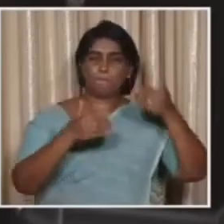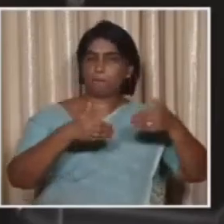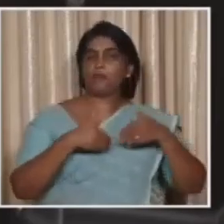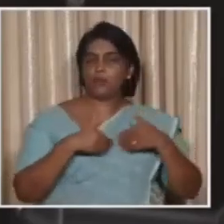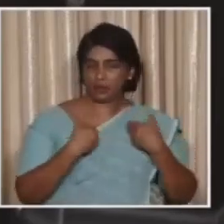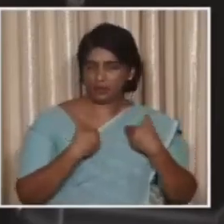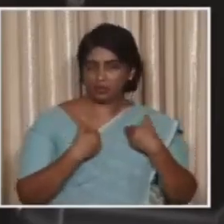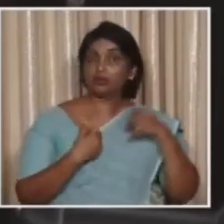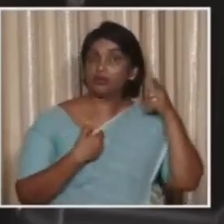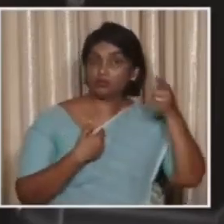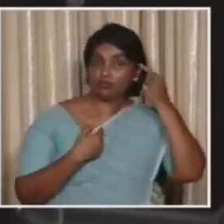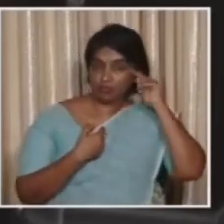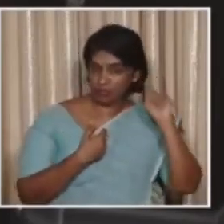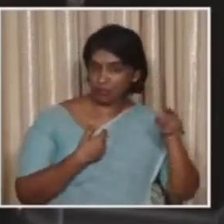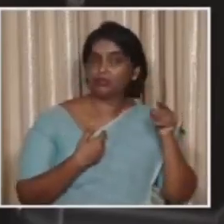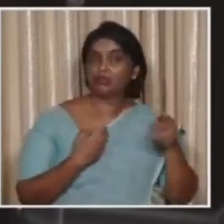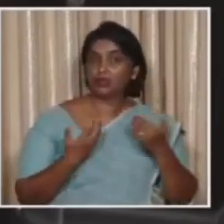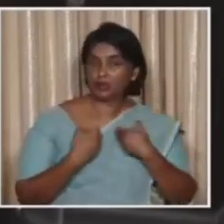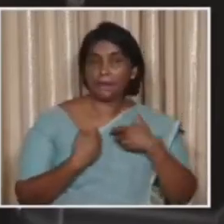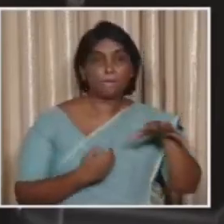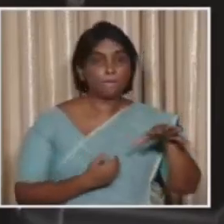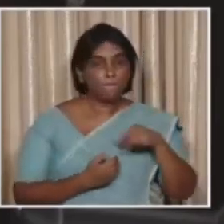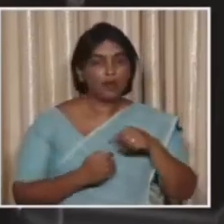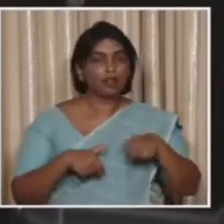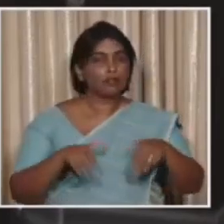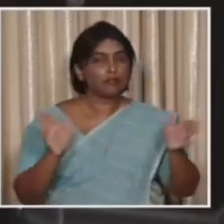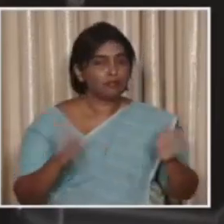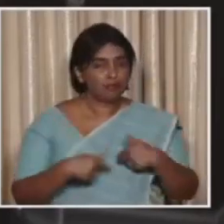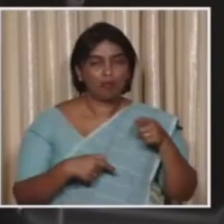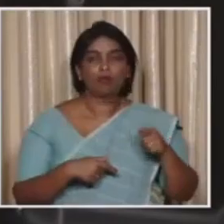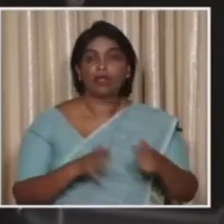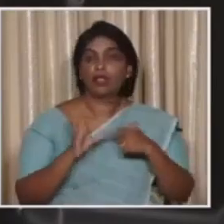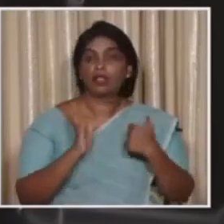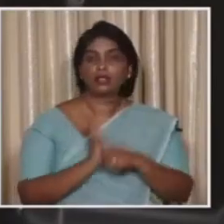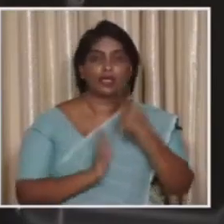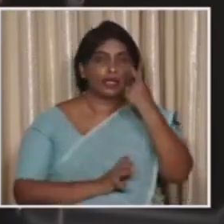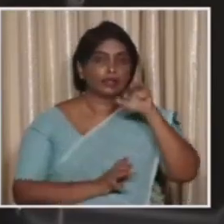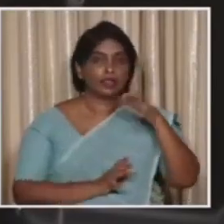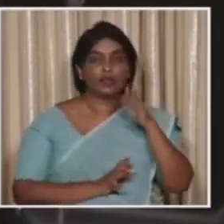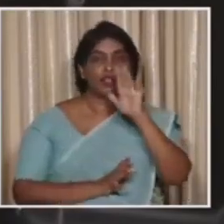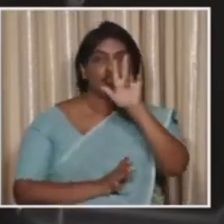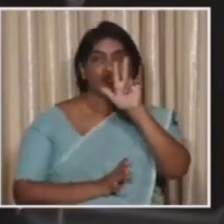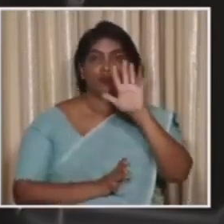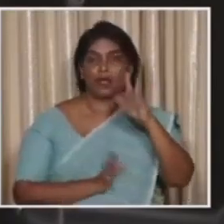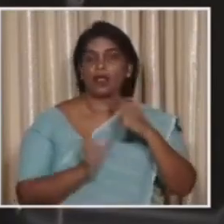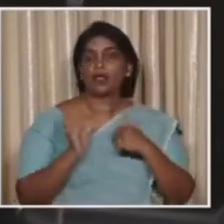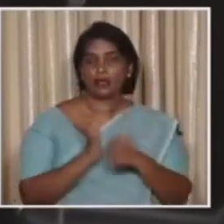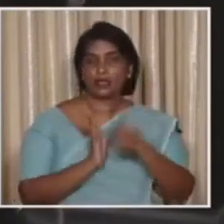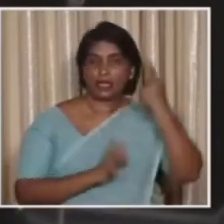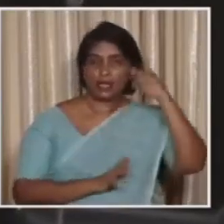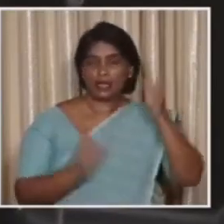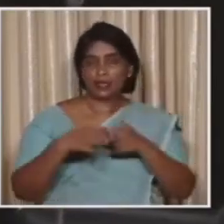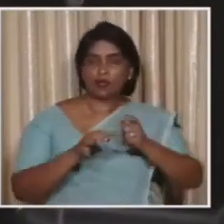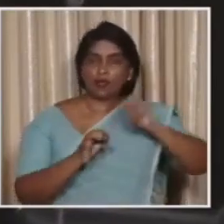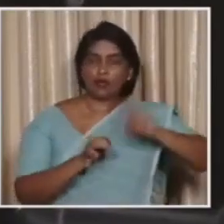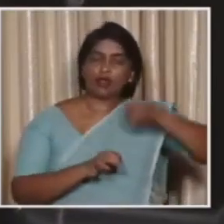පිටිපස්සේ. මේ අය පිළිබඳව අපි පාවිච්චි කරන්නේ තාම පනත 1985 පනත. අපි ඔන්න ඊයේ කැබිනට් මණ්ඩලය